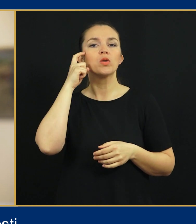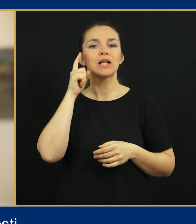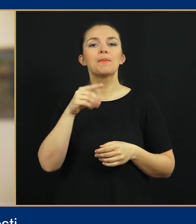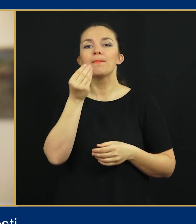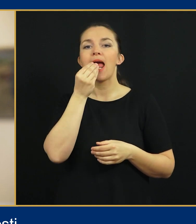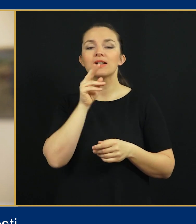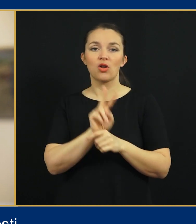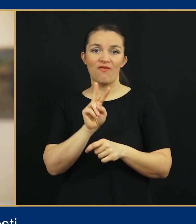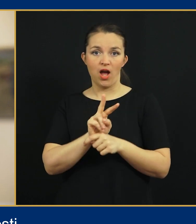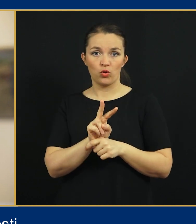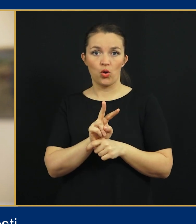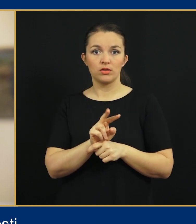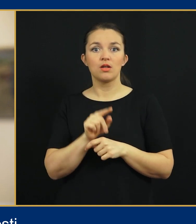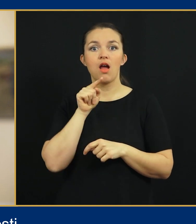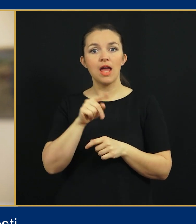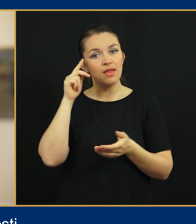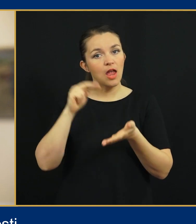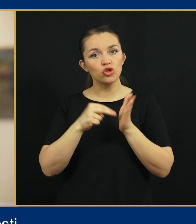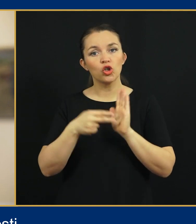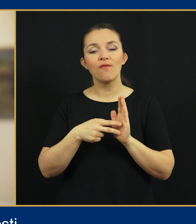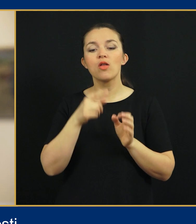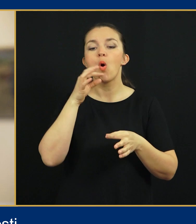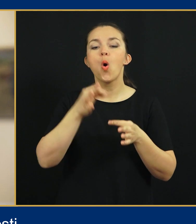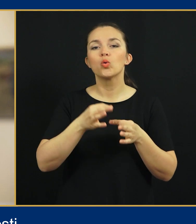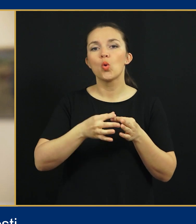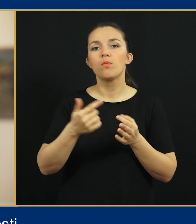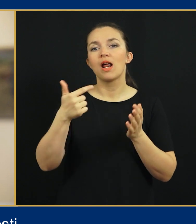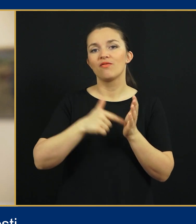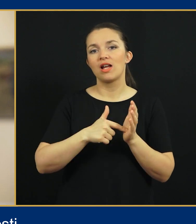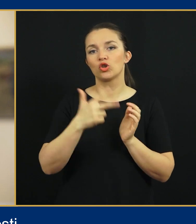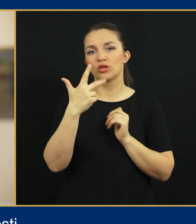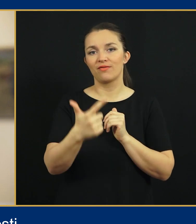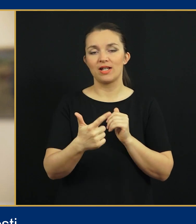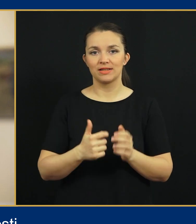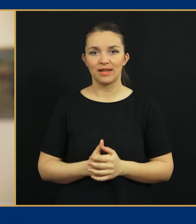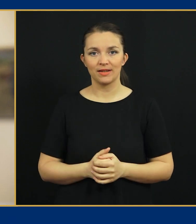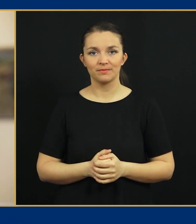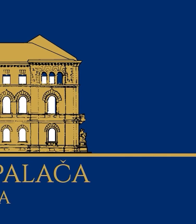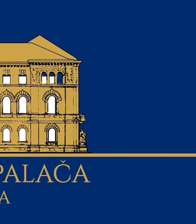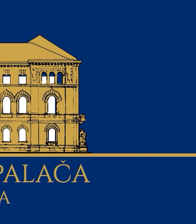prehranski varnosti, ki je načrtovan v oktobru 2023.